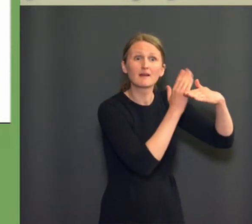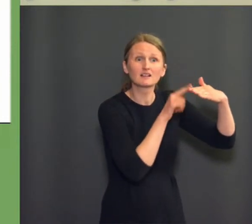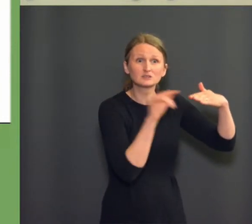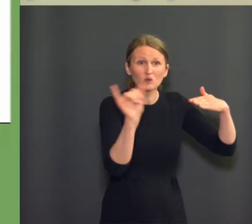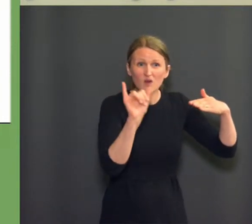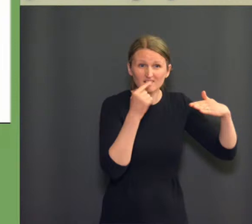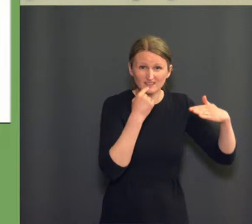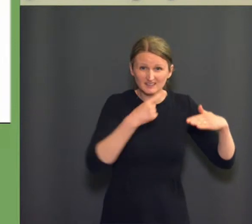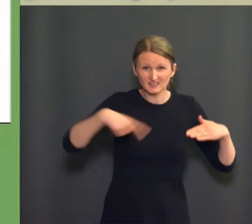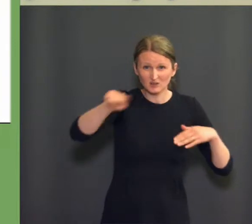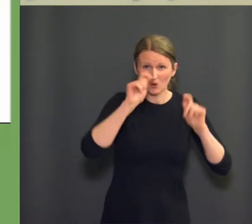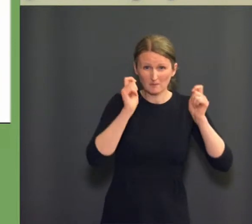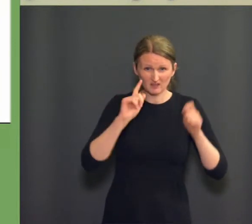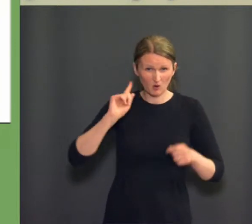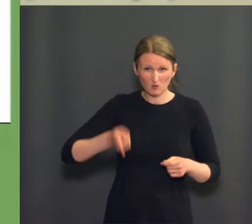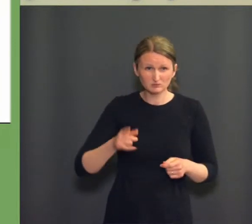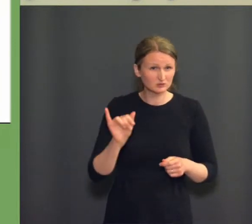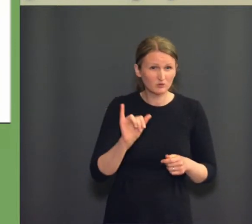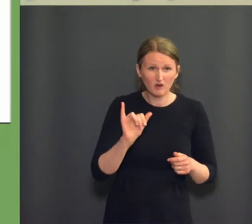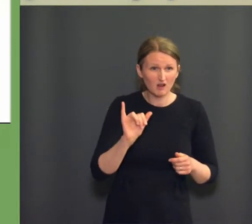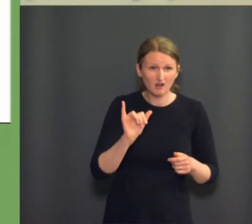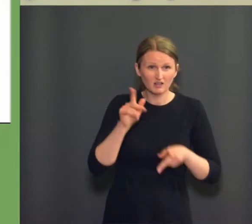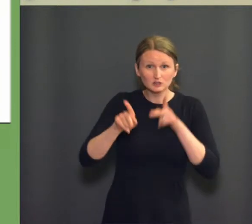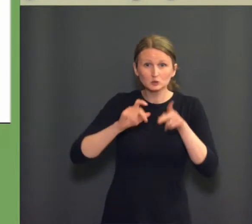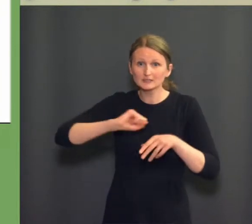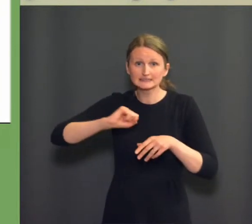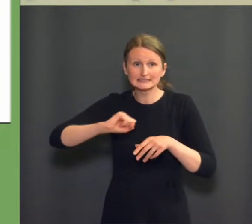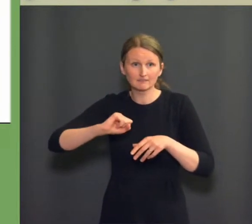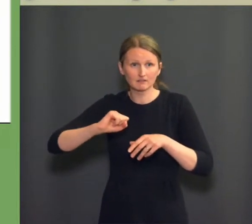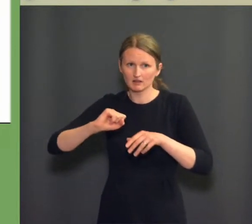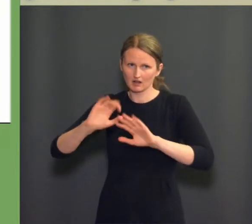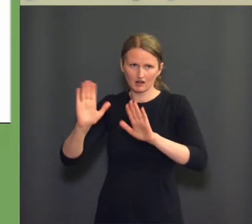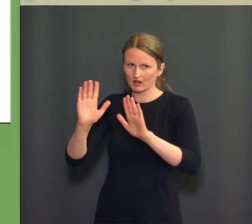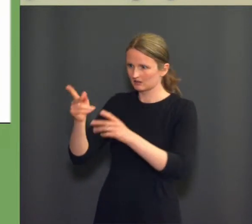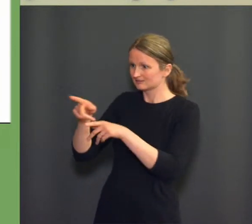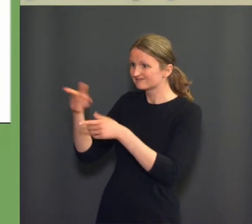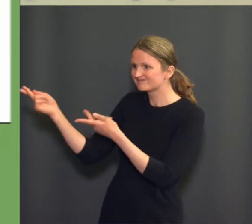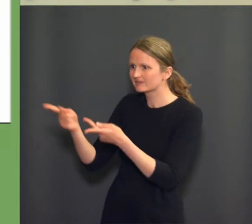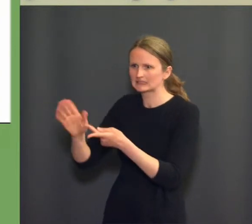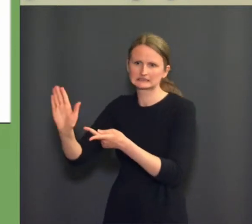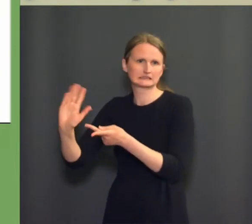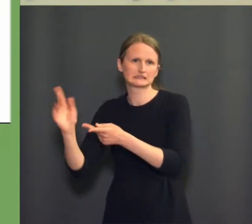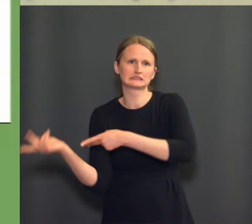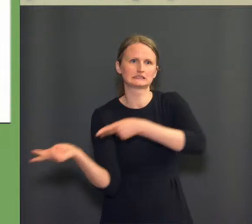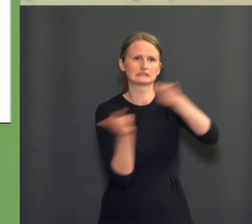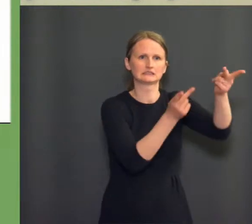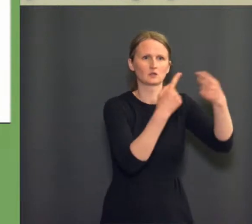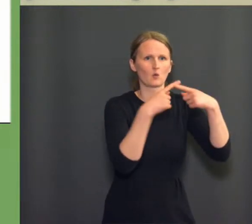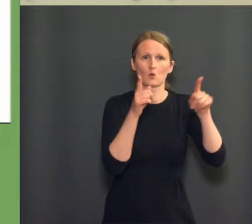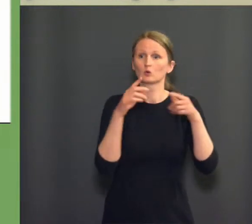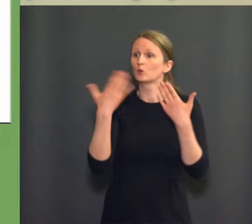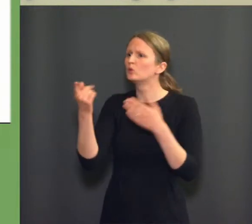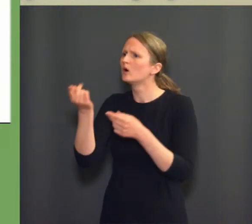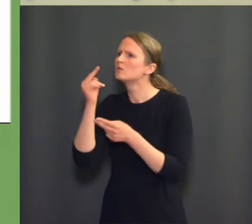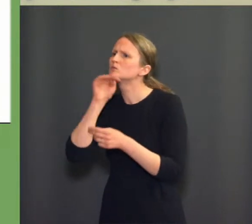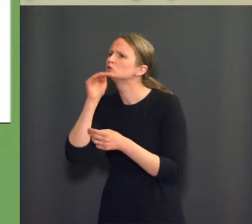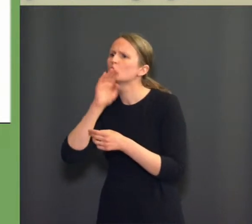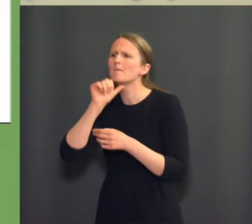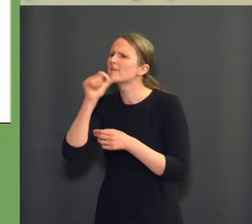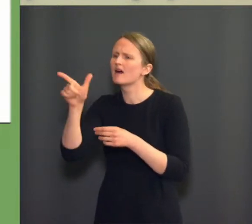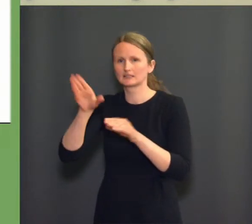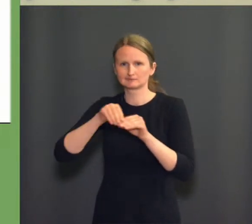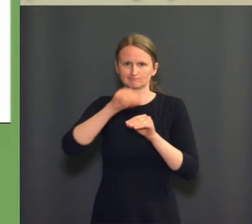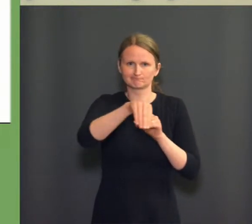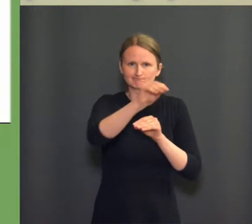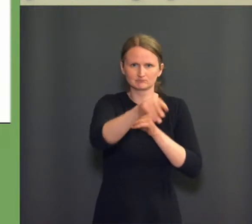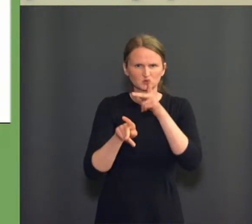structures de soins intensifs, devraient reporter les interventions pour des patients non Covid, devraient éventuellement ouvrir des structures